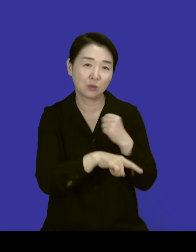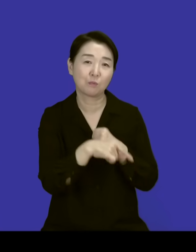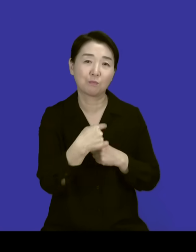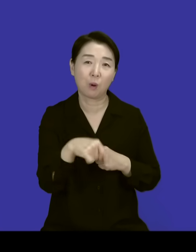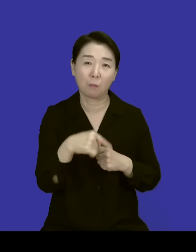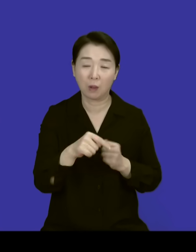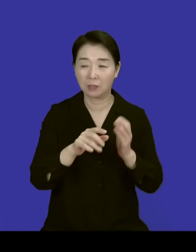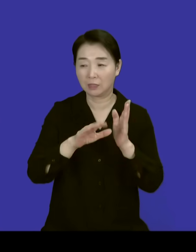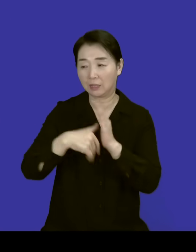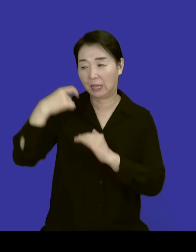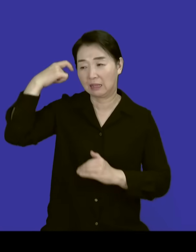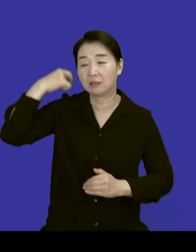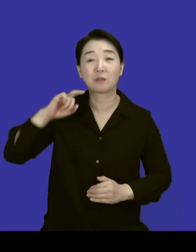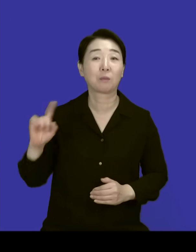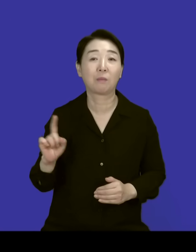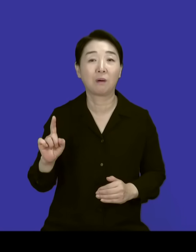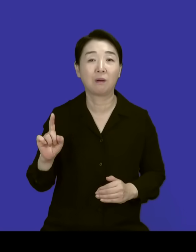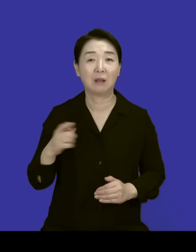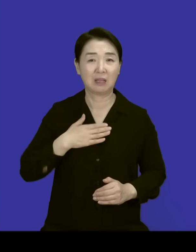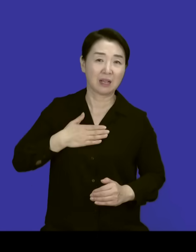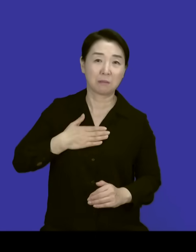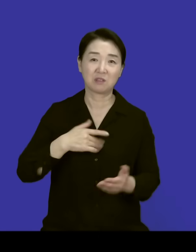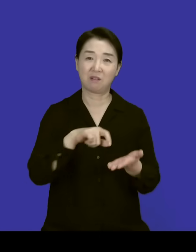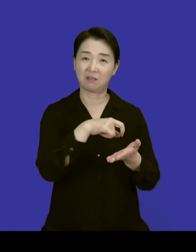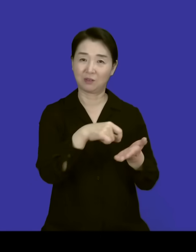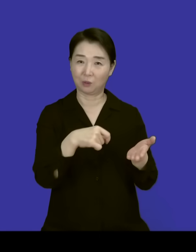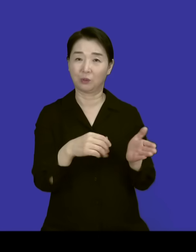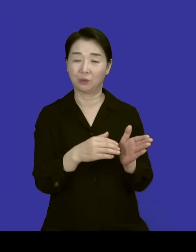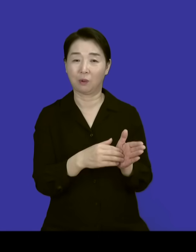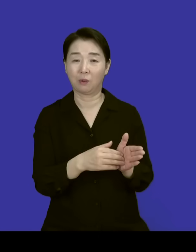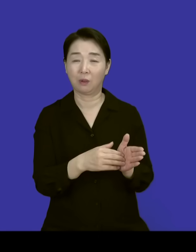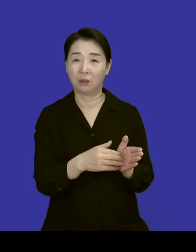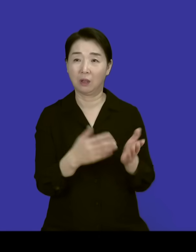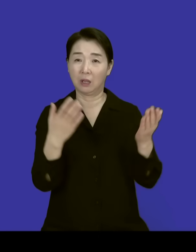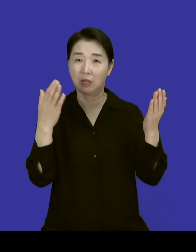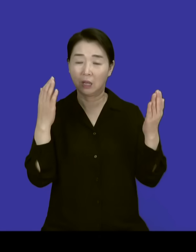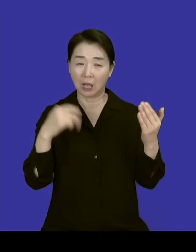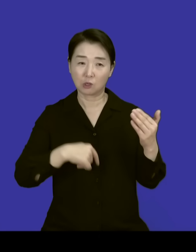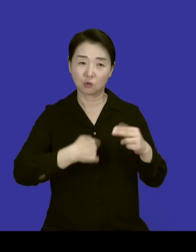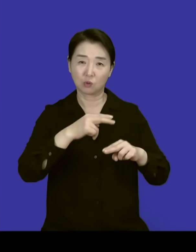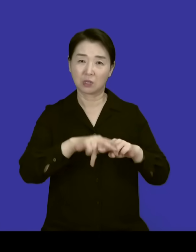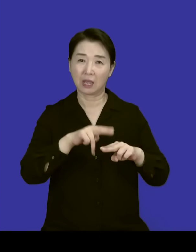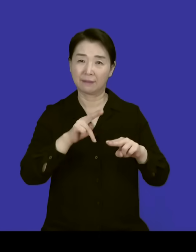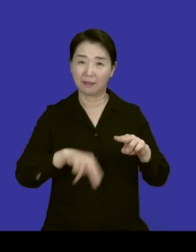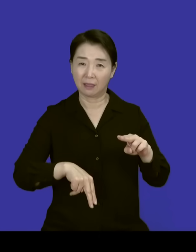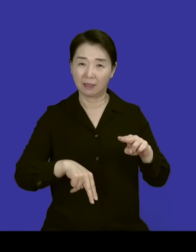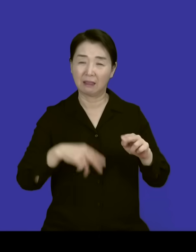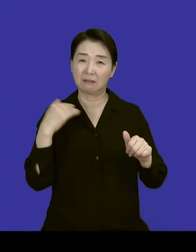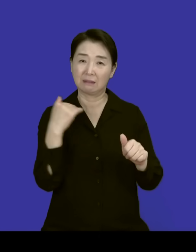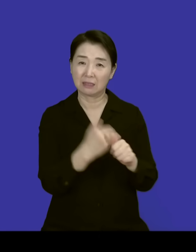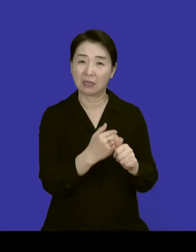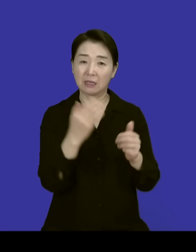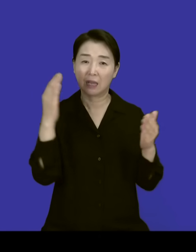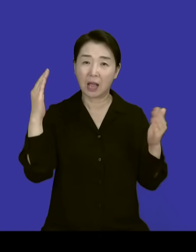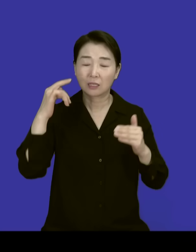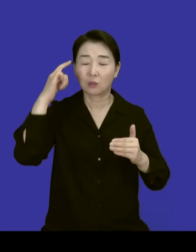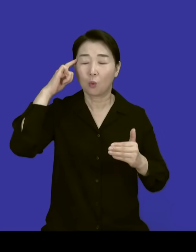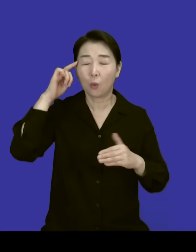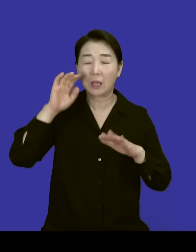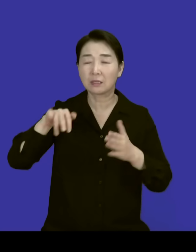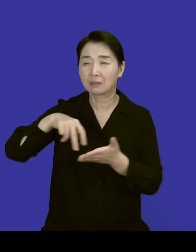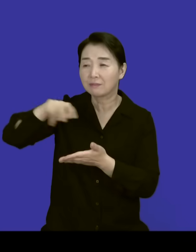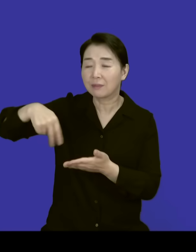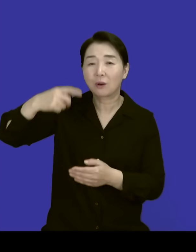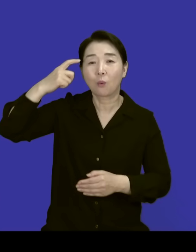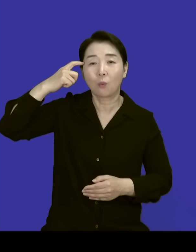제가 느꼈던. 예. 그리고 뭐 학교에 다니는 친구들이 왜 이렇게 됐는지 뭐 이런 것부터 그리고 왜 사랑을 그